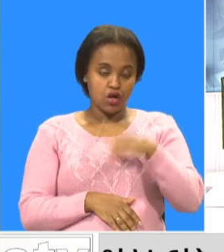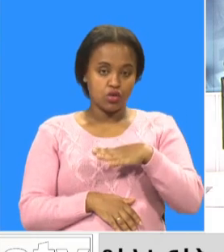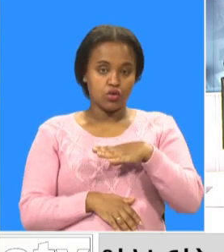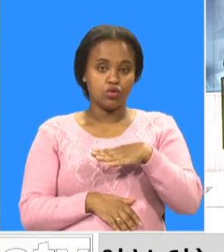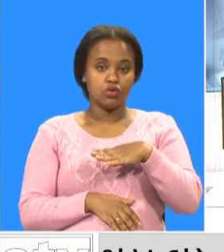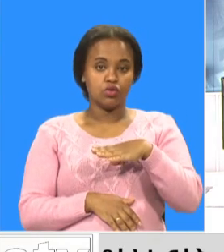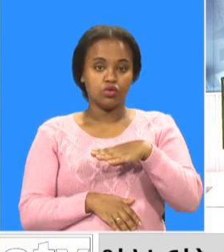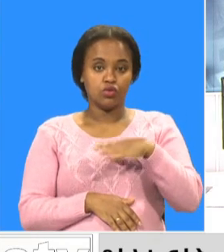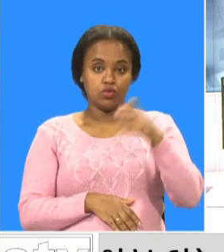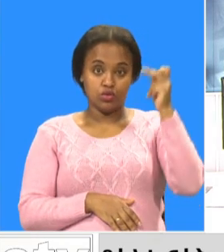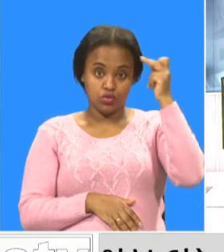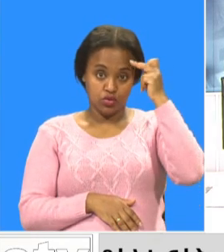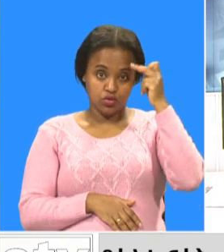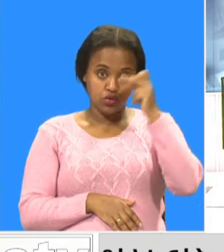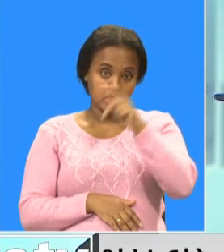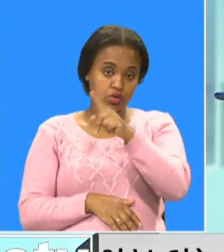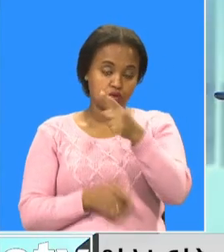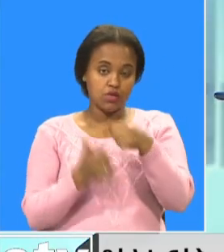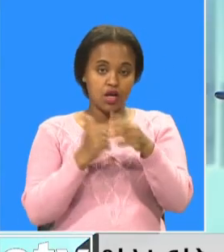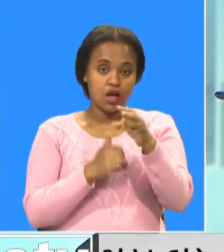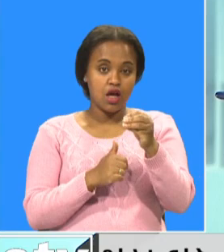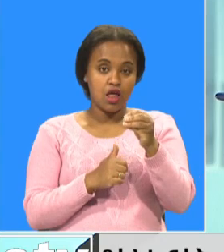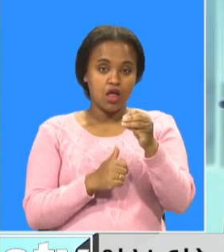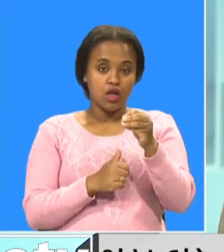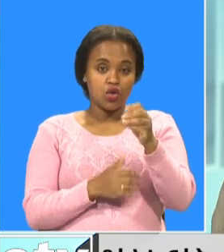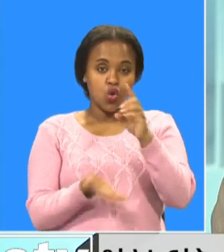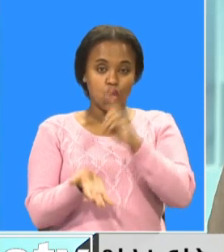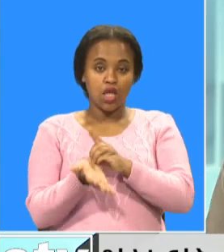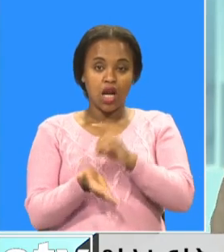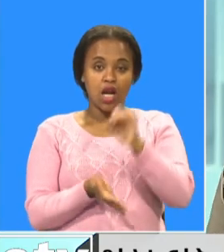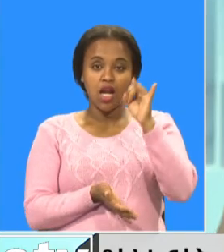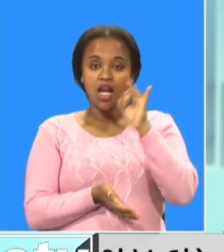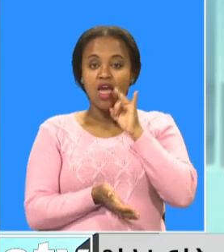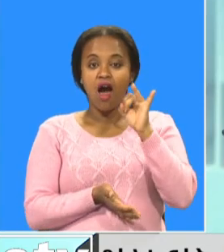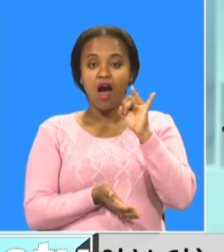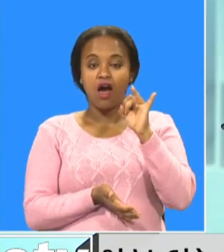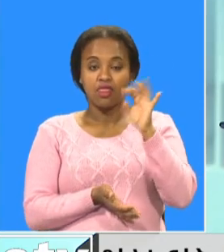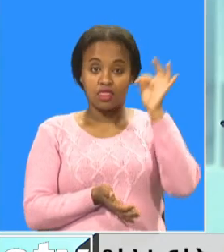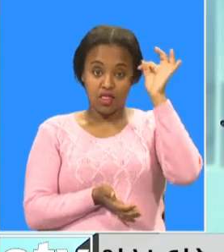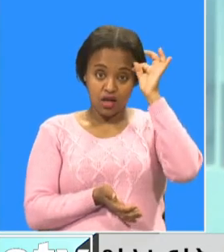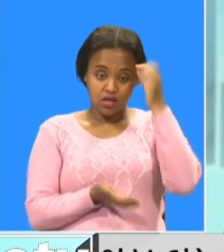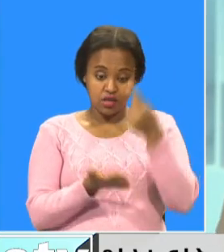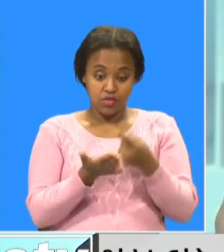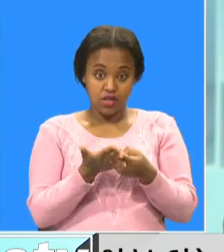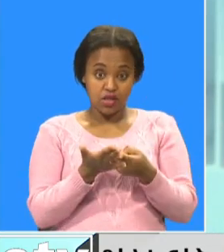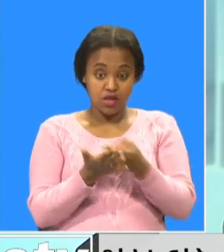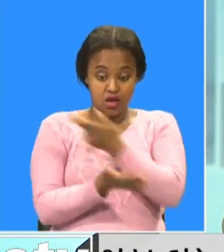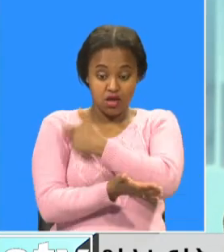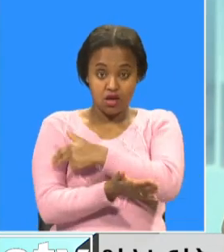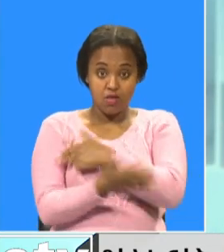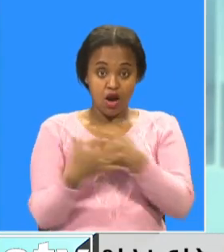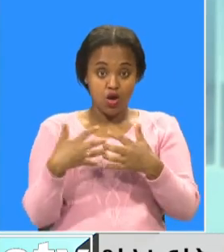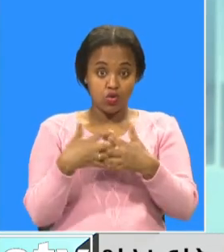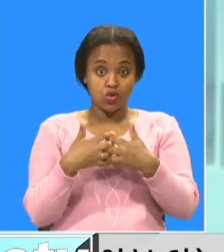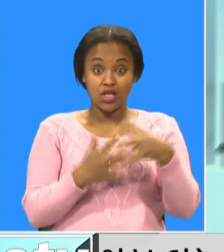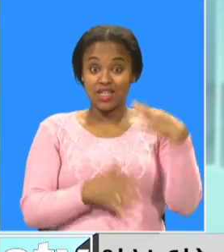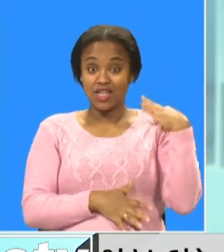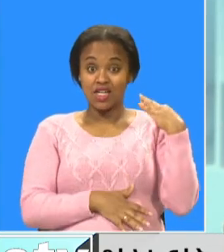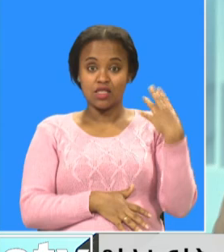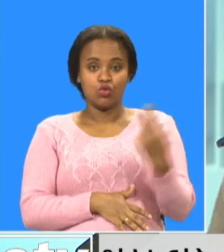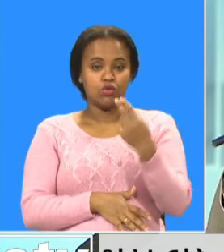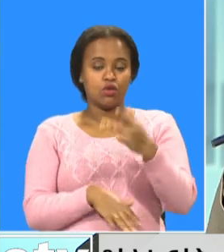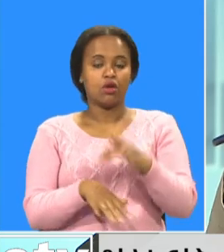እንግዲህ በቅርብ ጊዜ የጤና ሚኒስትሩ ዶክተር ሊያ ታደሰም በዚሁ በህክምና ቁሳቁሶች በተለይ ግለሰቦች የሚጠቀሙት